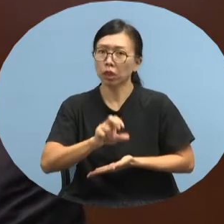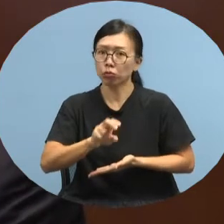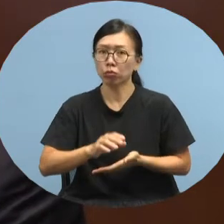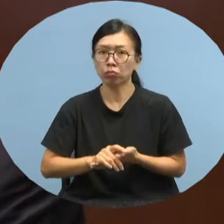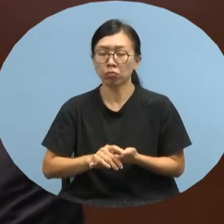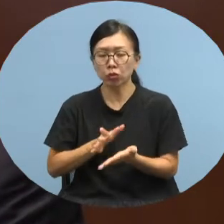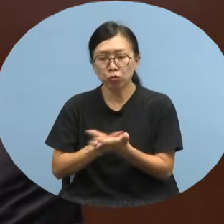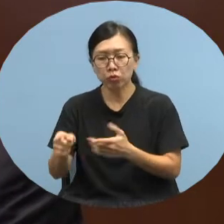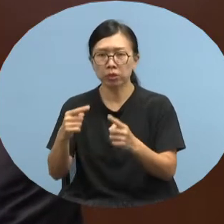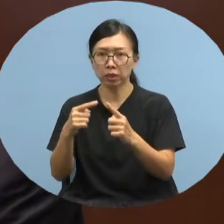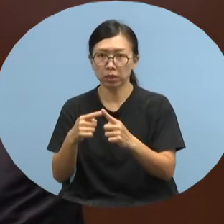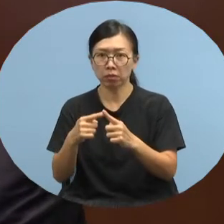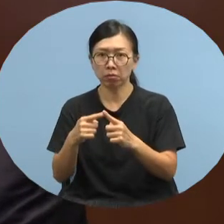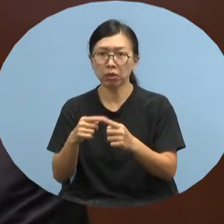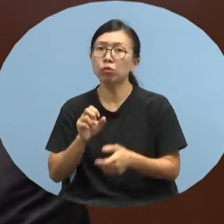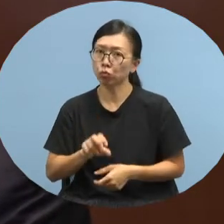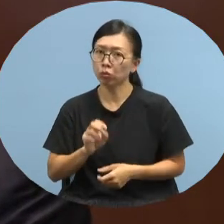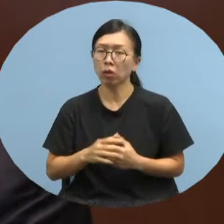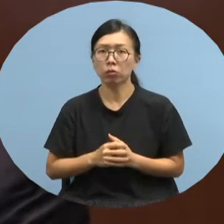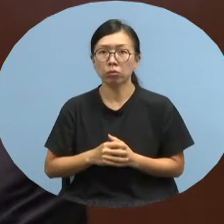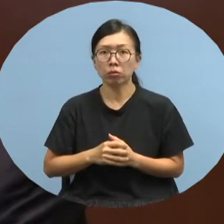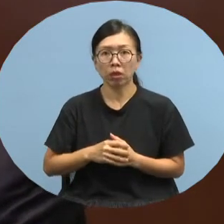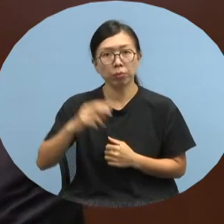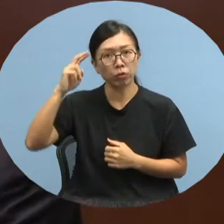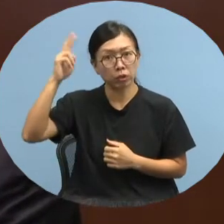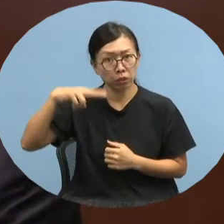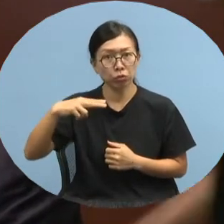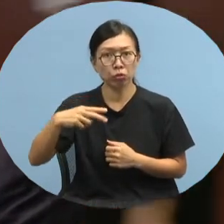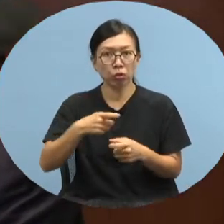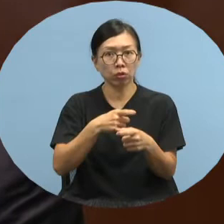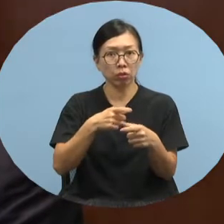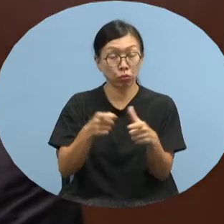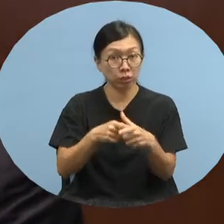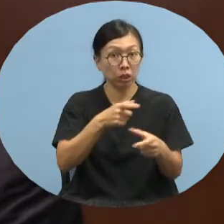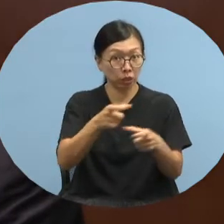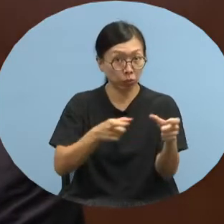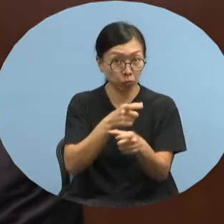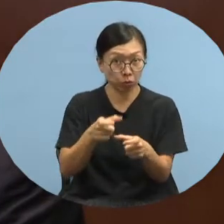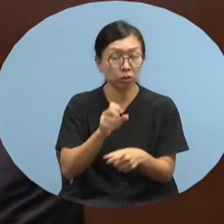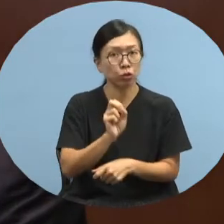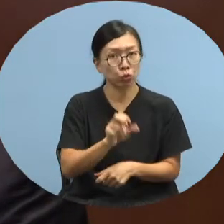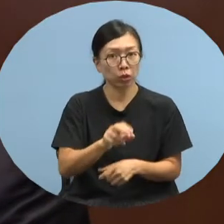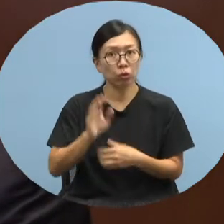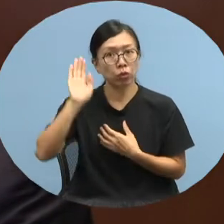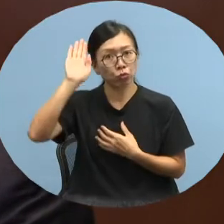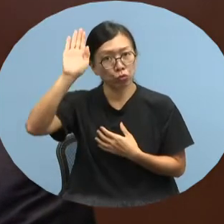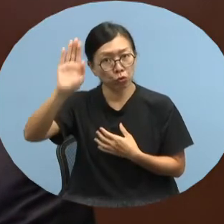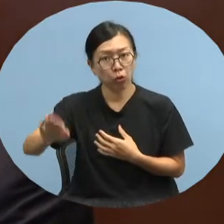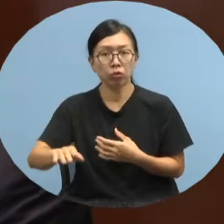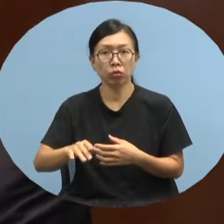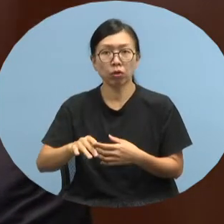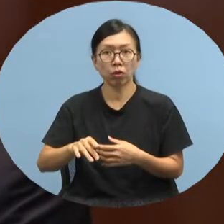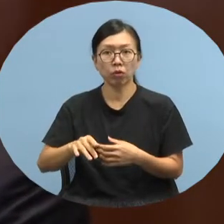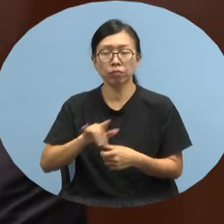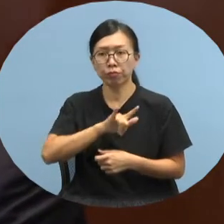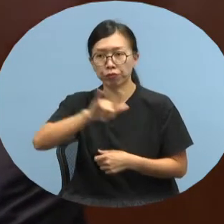人才，在確保日常營運的同時，亦都是為日後這個航空業